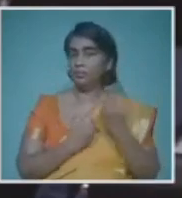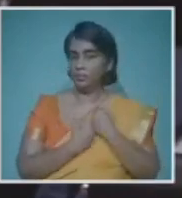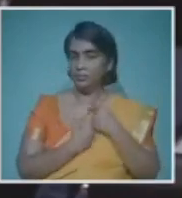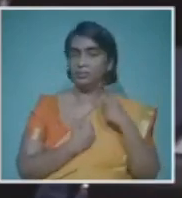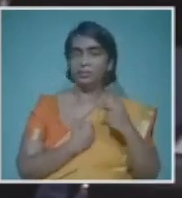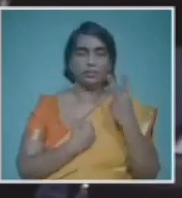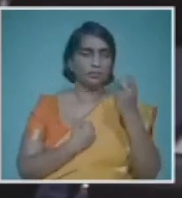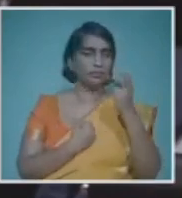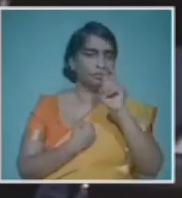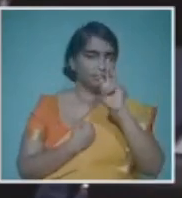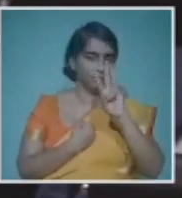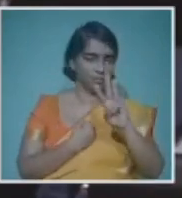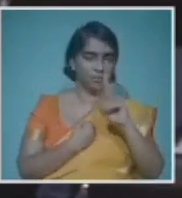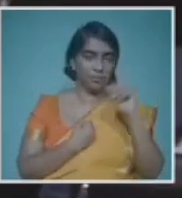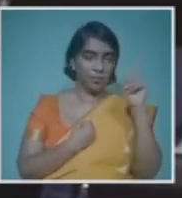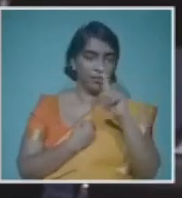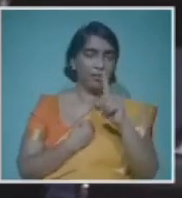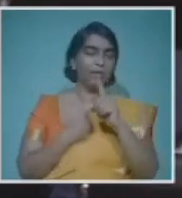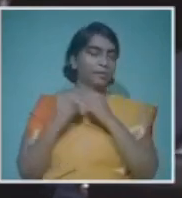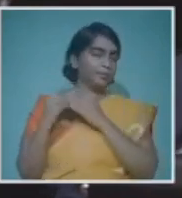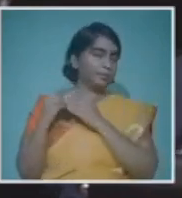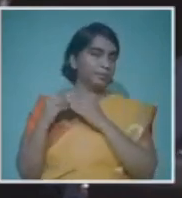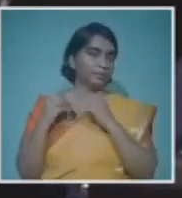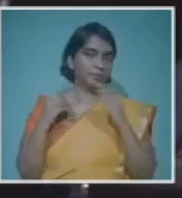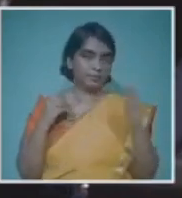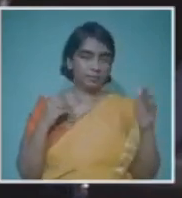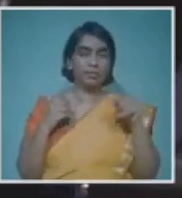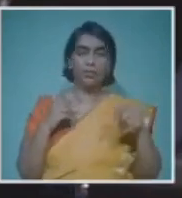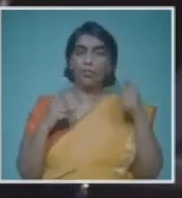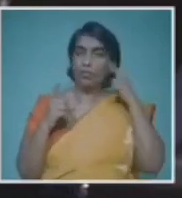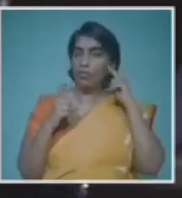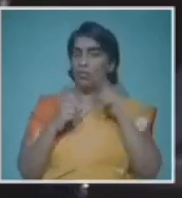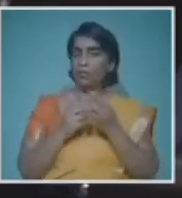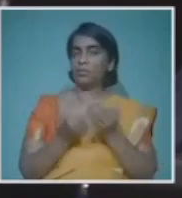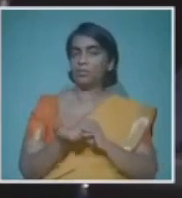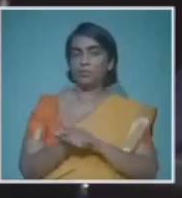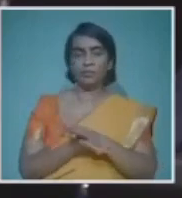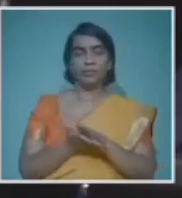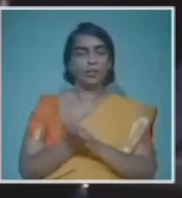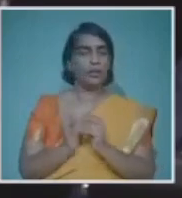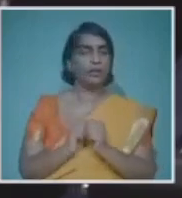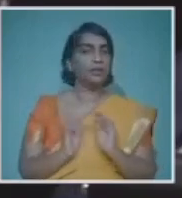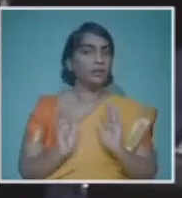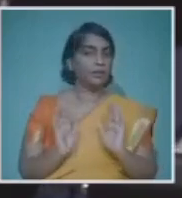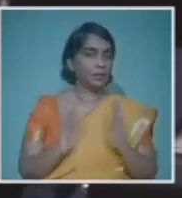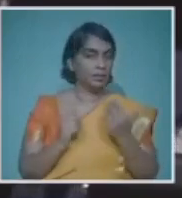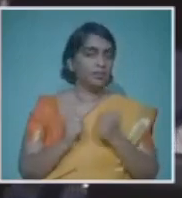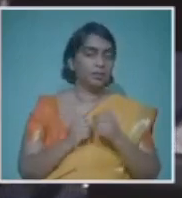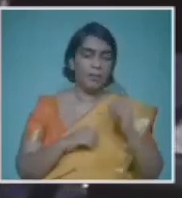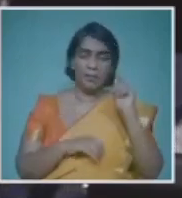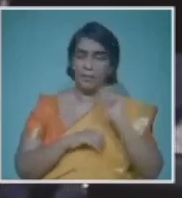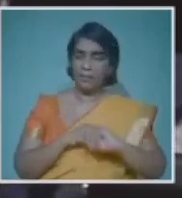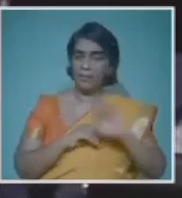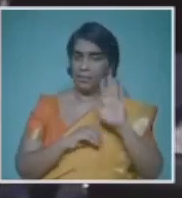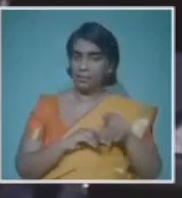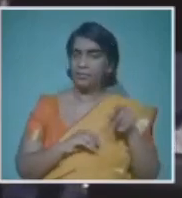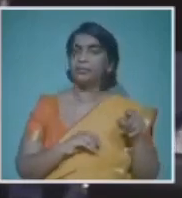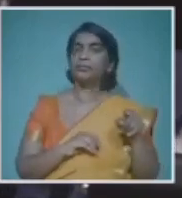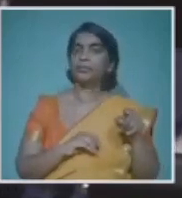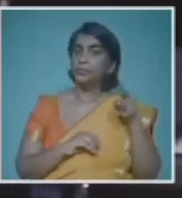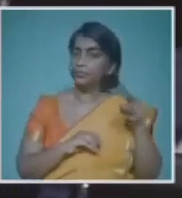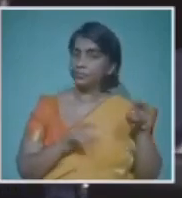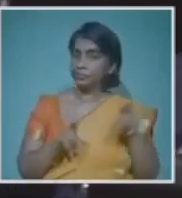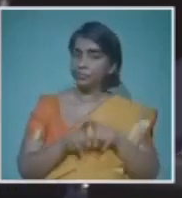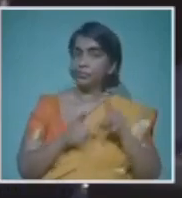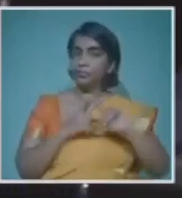නිසා 2023 පළවෙනි කාර්තුවේ ඉඳලා අපි මේ පිළිබඳව ප්‍රතිසංස්කරණ කරන්න ආරම්භ කරන්න සැලසුම් කරලා තිබෙනවා. ඒ